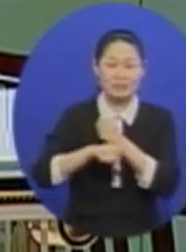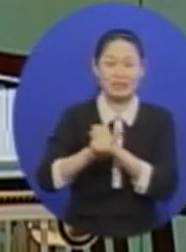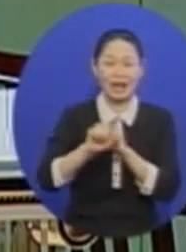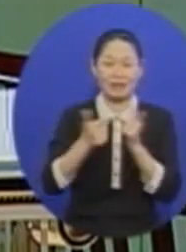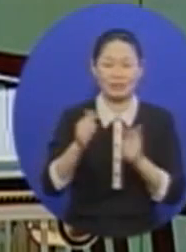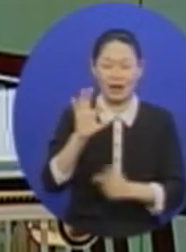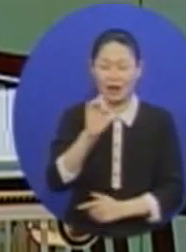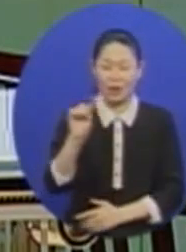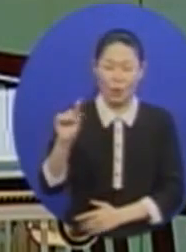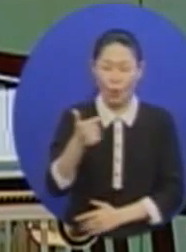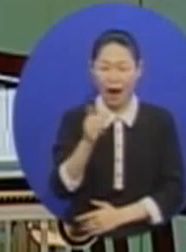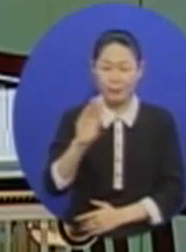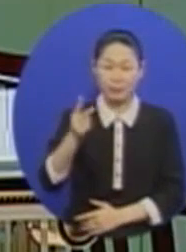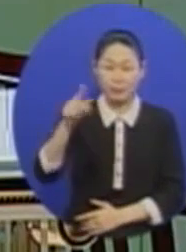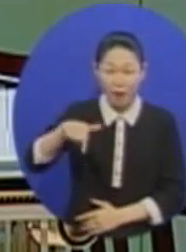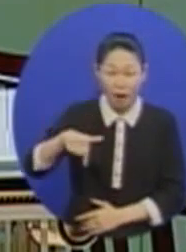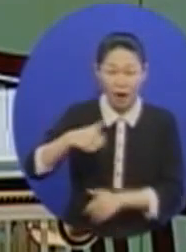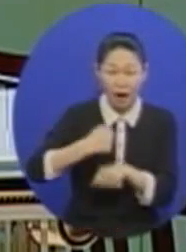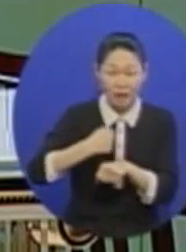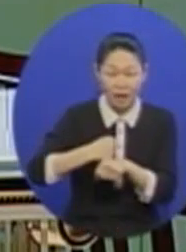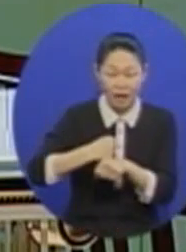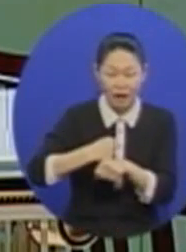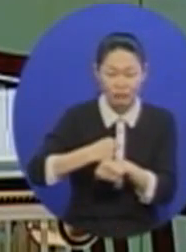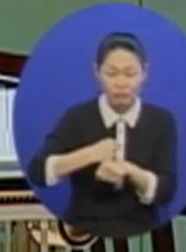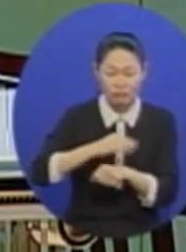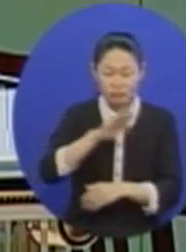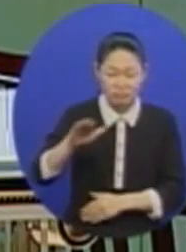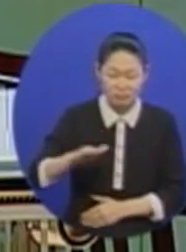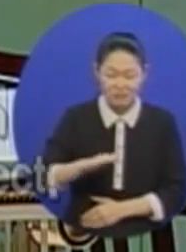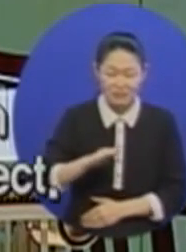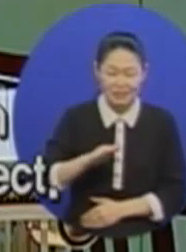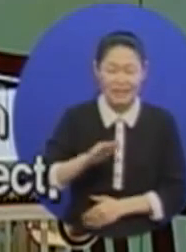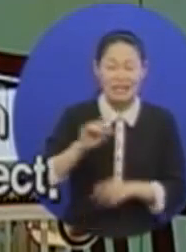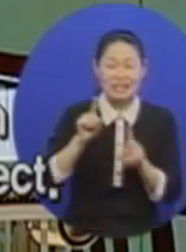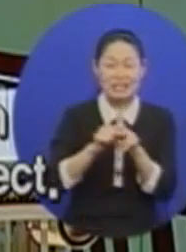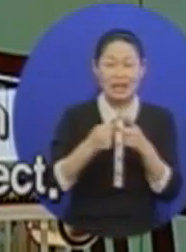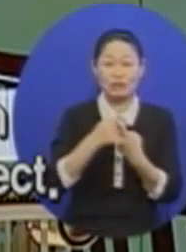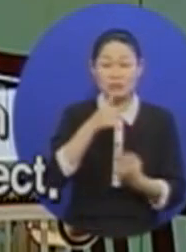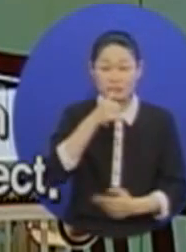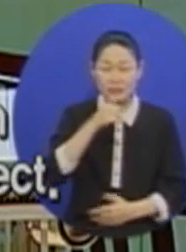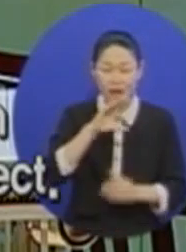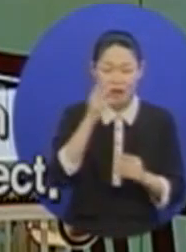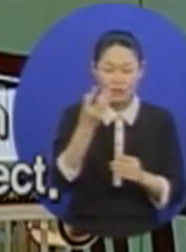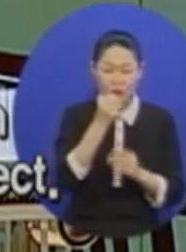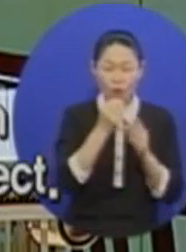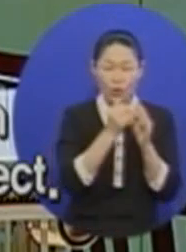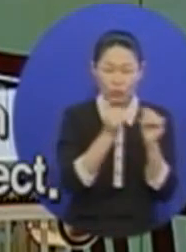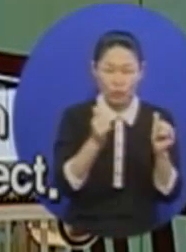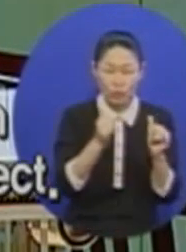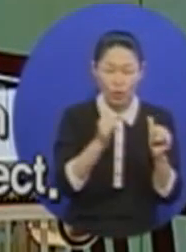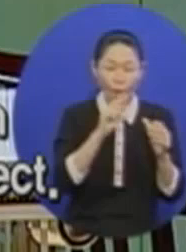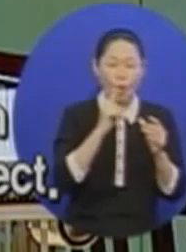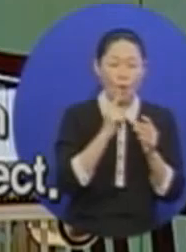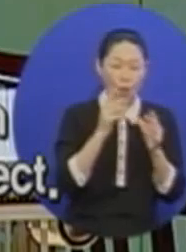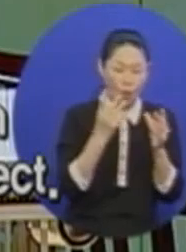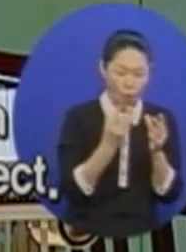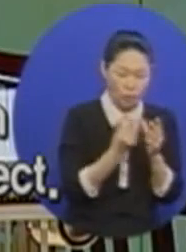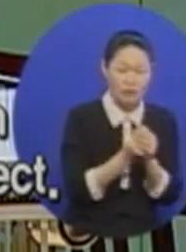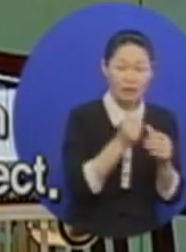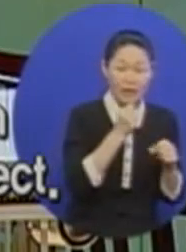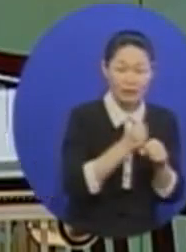완벽하다 그런 뜻으로 얼핏 이 말씀이 이해가 됩니다 성도를 온전케 한다 하는 것과 완벽하다